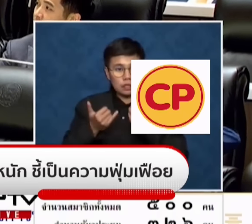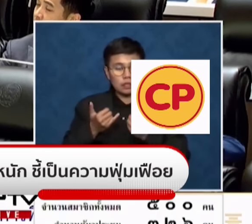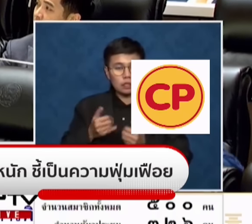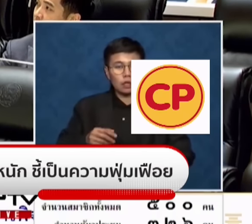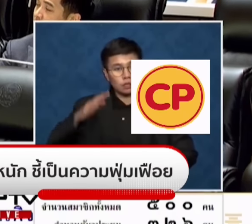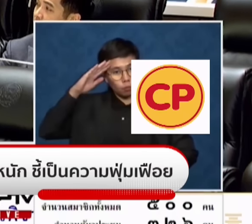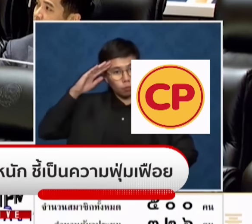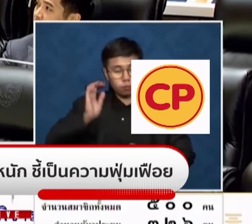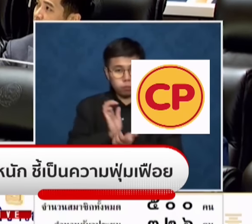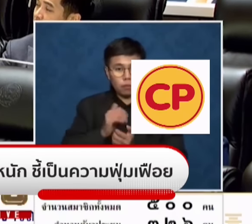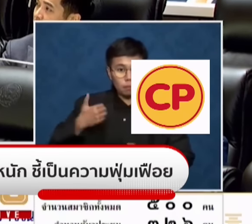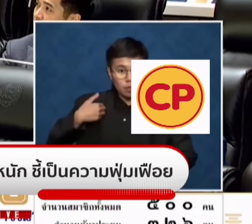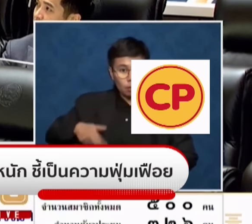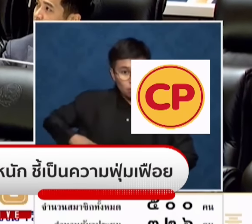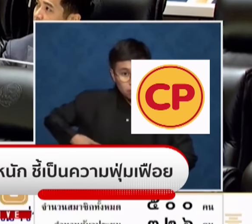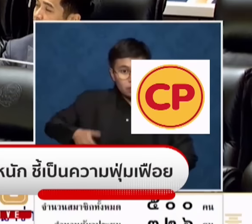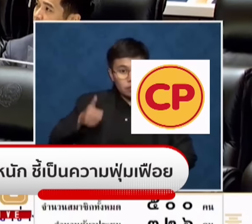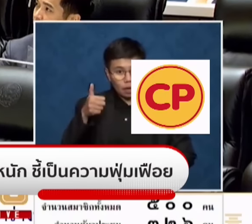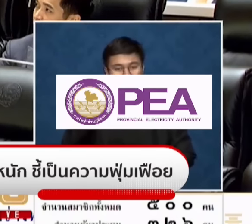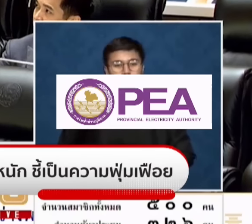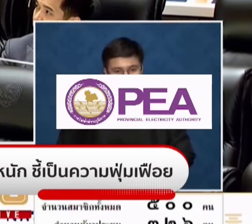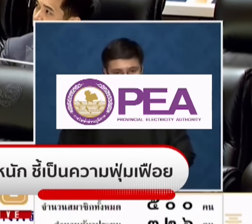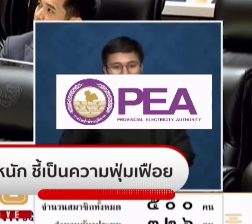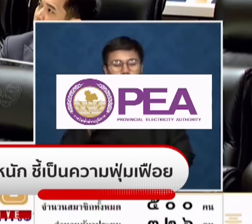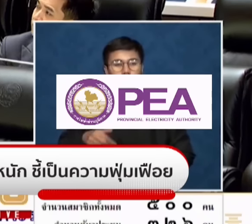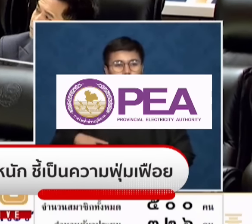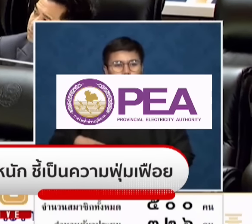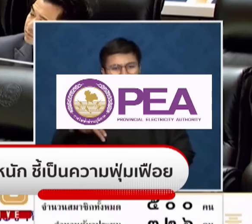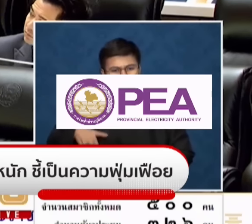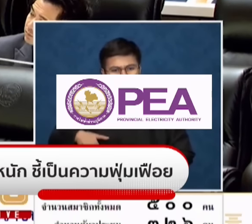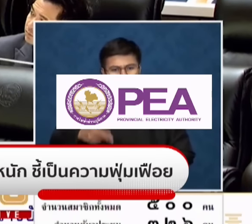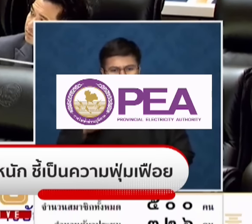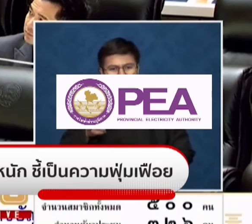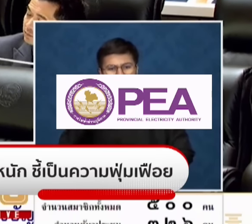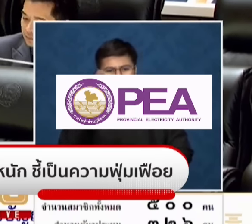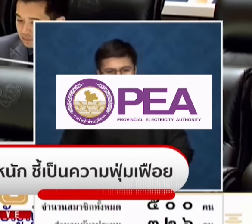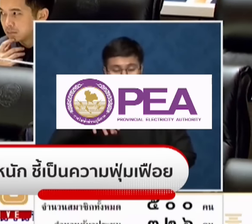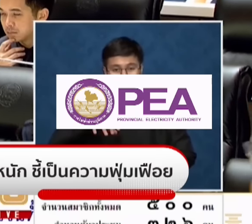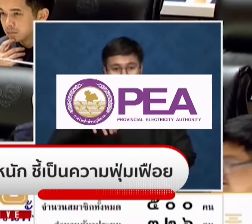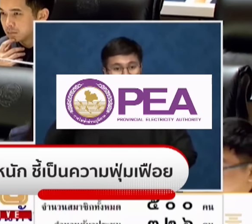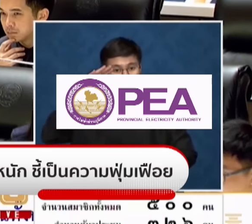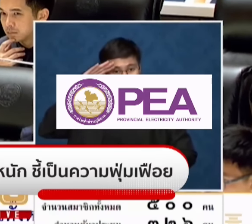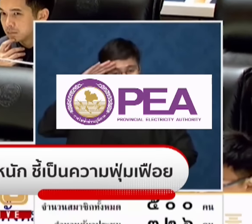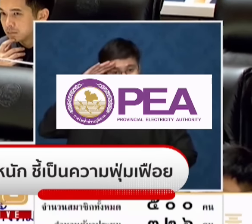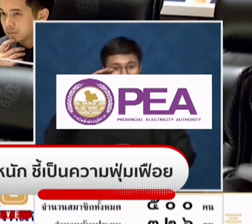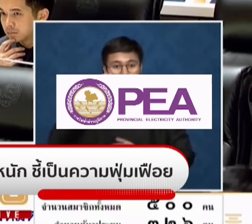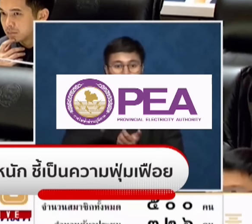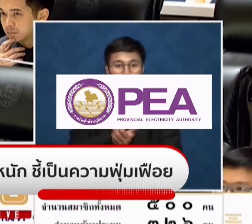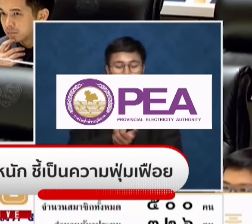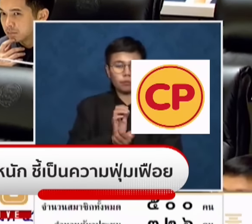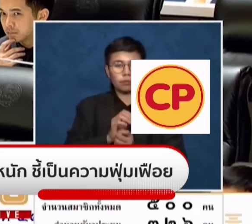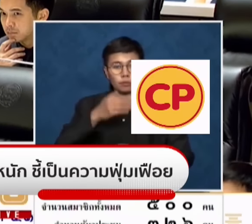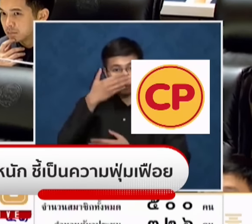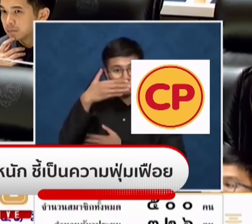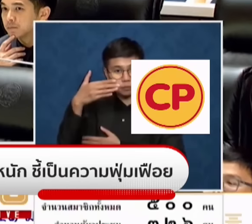ามีได้ค่ะแต่โดยข้อเท็จจริงต้องมาดูว่าตำรวจจะได้ใช้อาวุธเหล่านี้กับใครด้วยจุดประสงค์อะไรเพื่อให้เป็นที่บันทึกในที่ประชุม